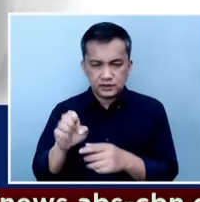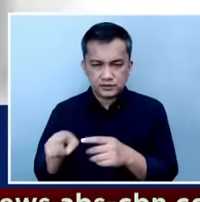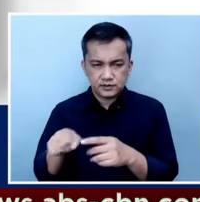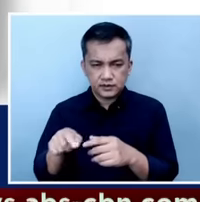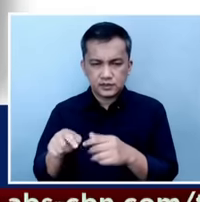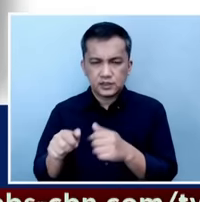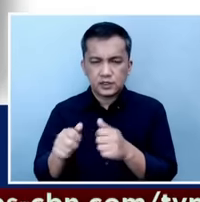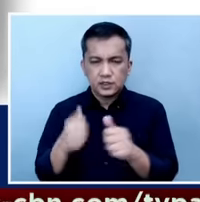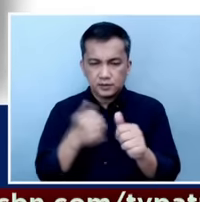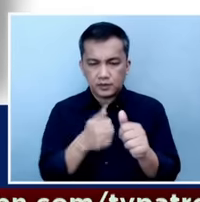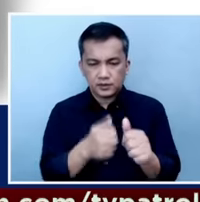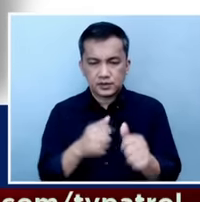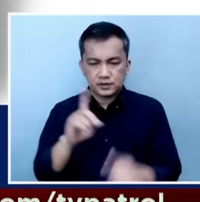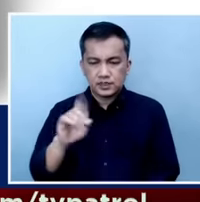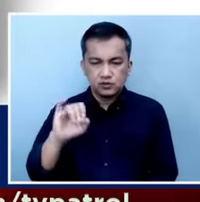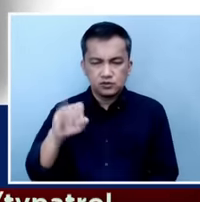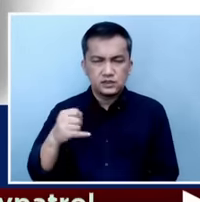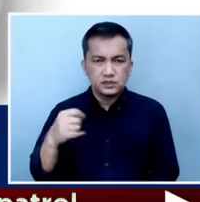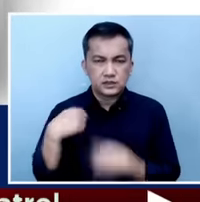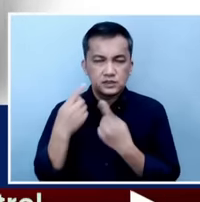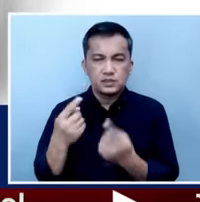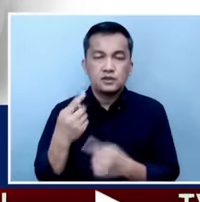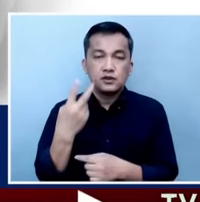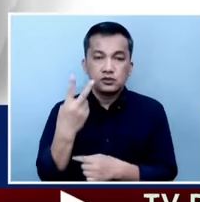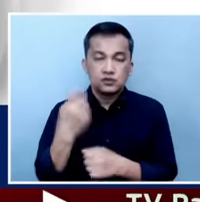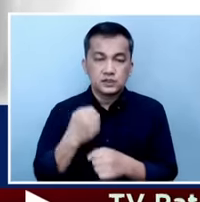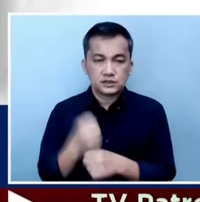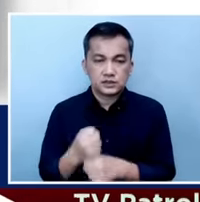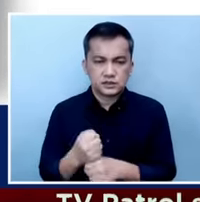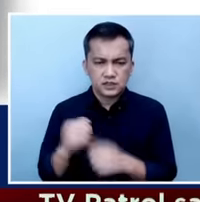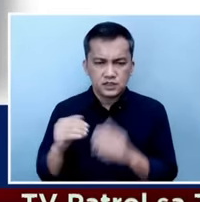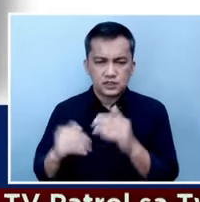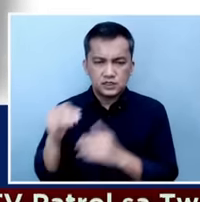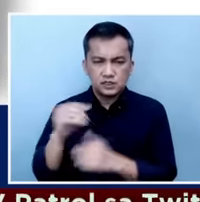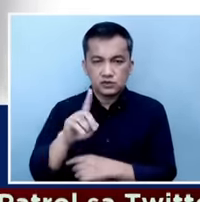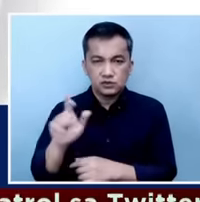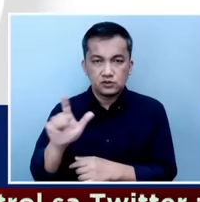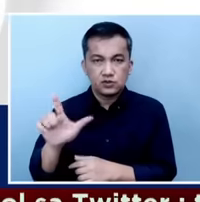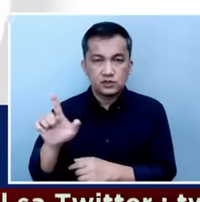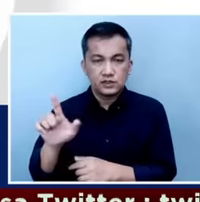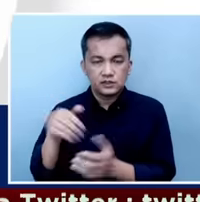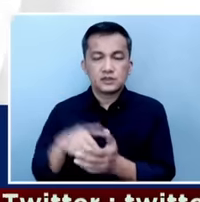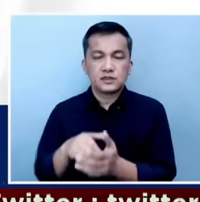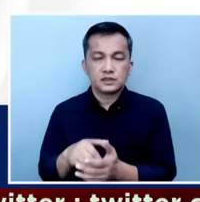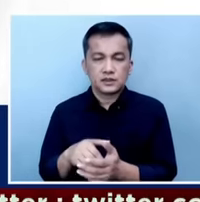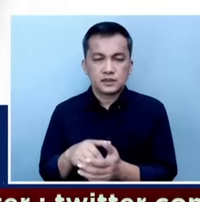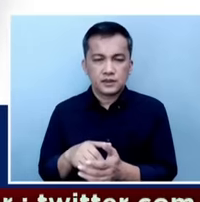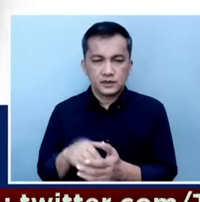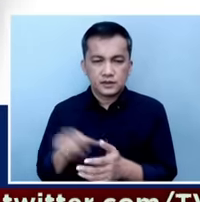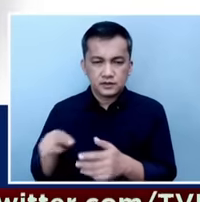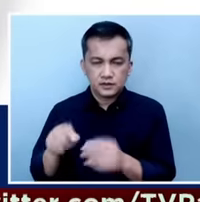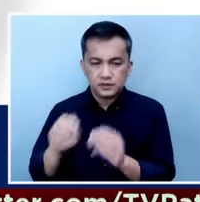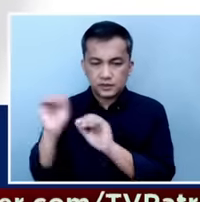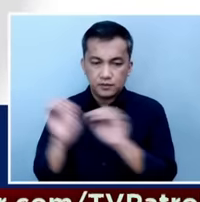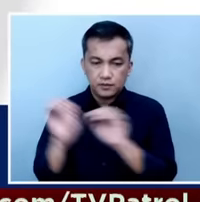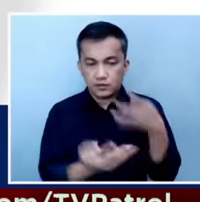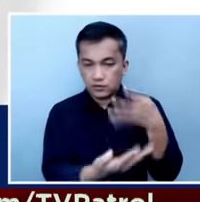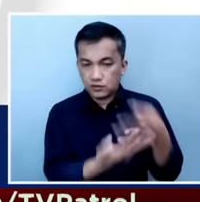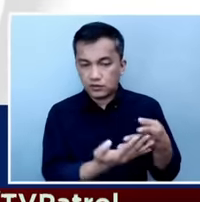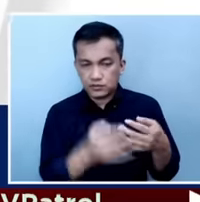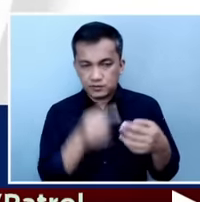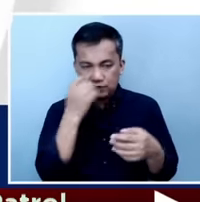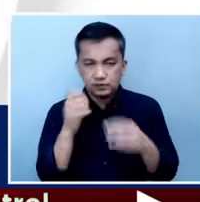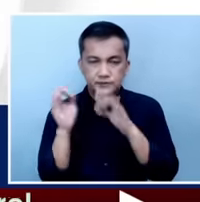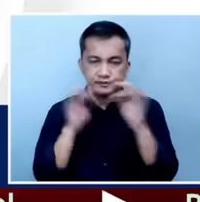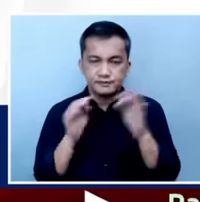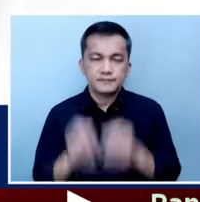DOJ sa nakaraang dalawang taon, habang nasa higit na 121,000 na ang napakulong dahil sa ilegal na